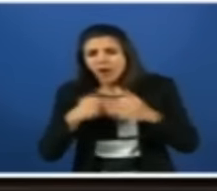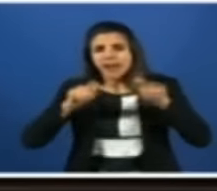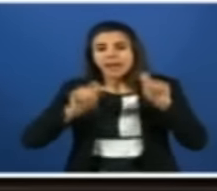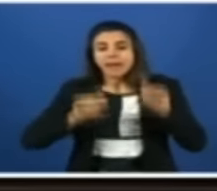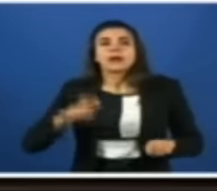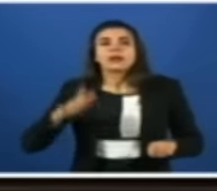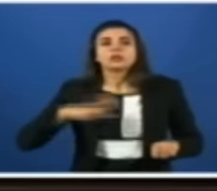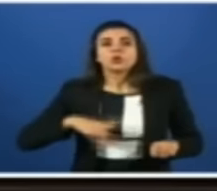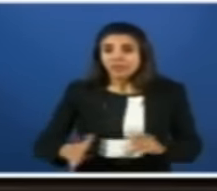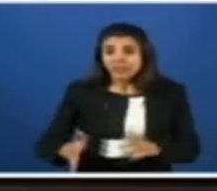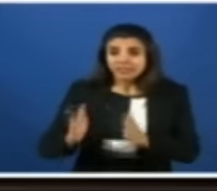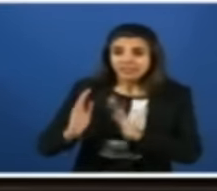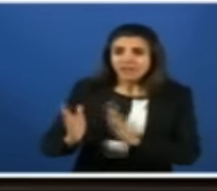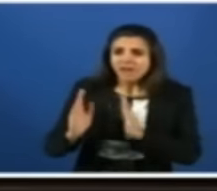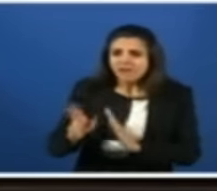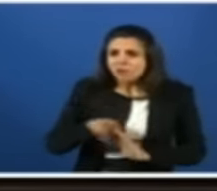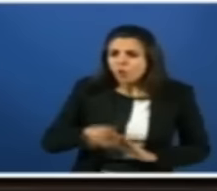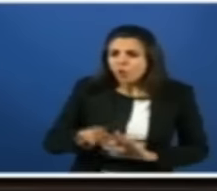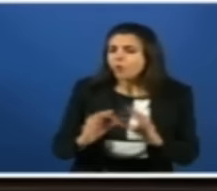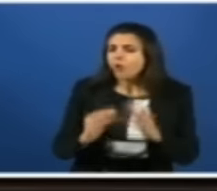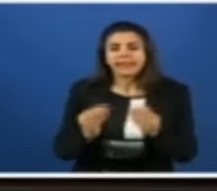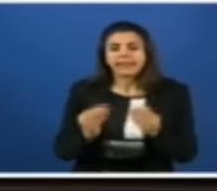Bu sürdürülebilir bir yol değil.